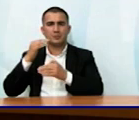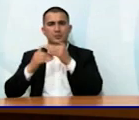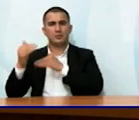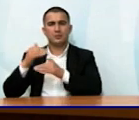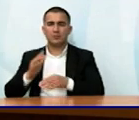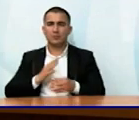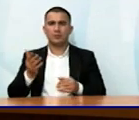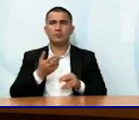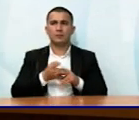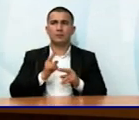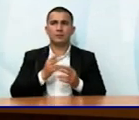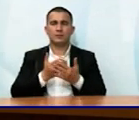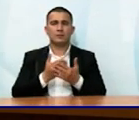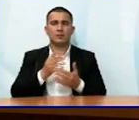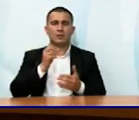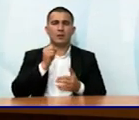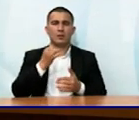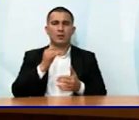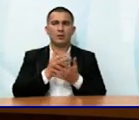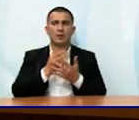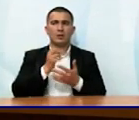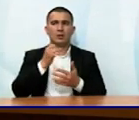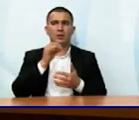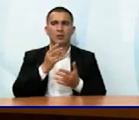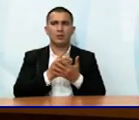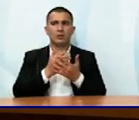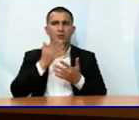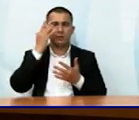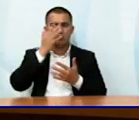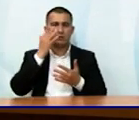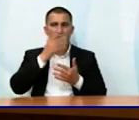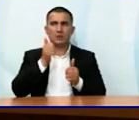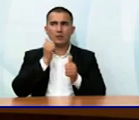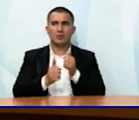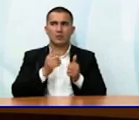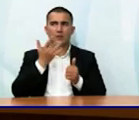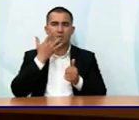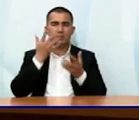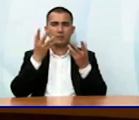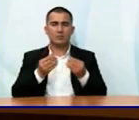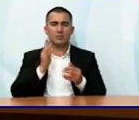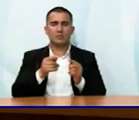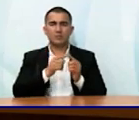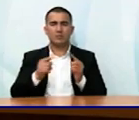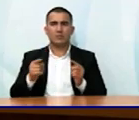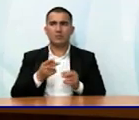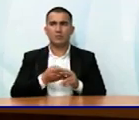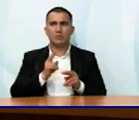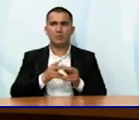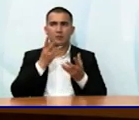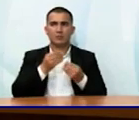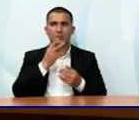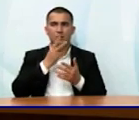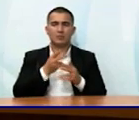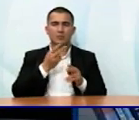tutilgan. Masalan, Lutfiydan olamiz. Ayoqinga tushar har lahza gisu, masal durkum, charoq tubi qorong'u.